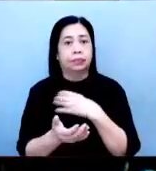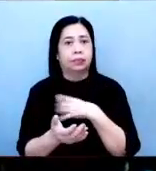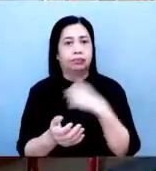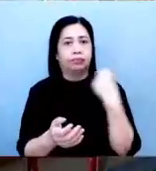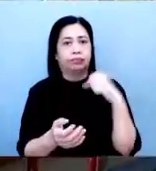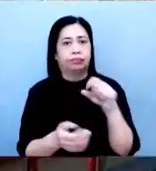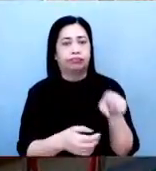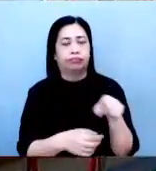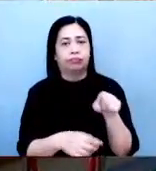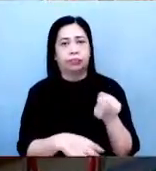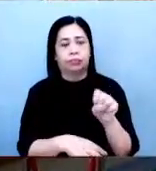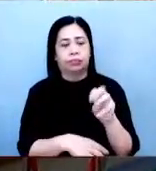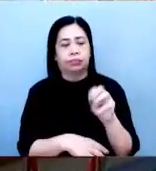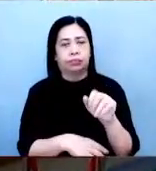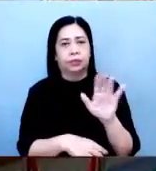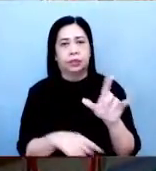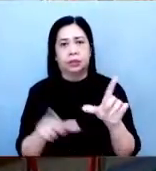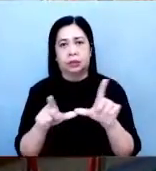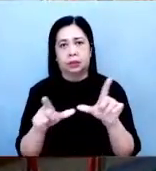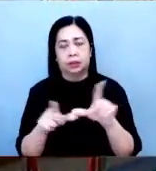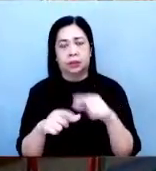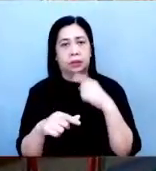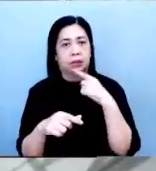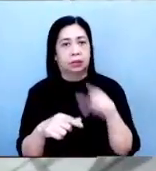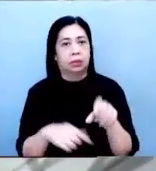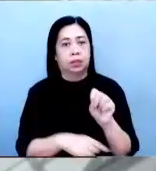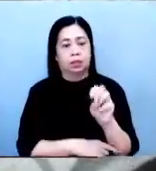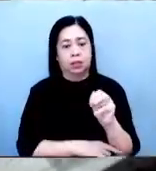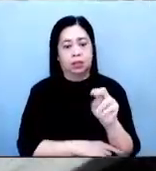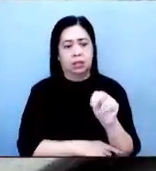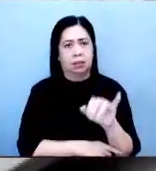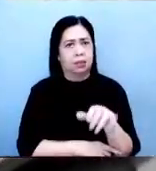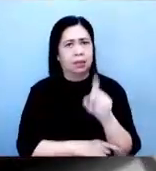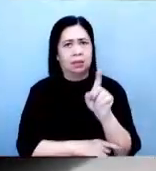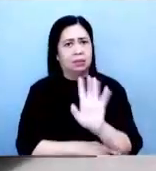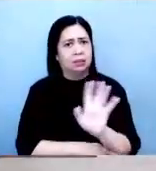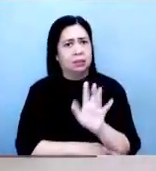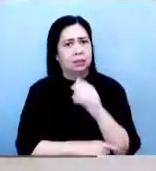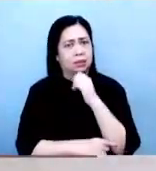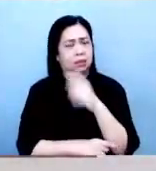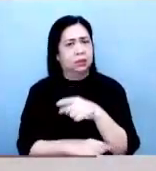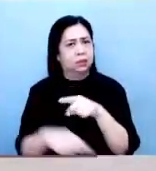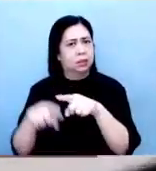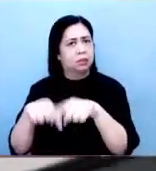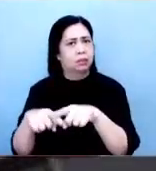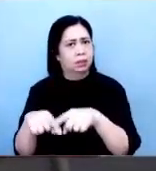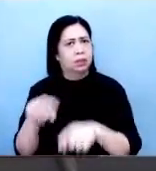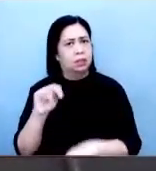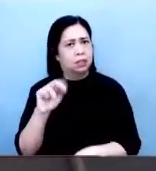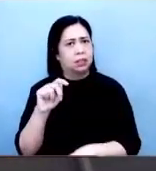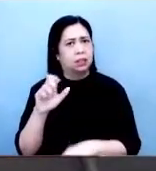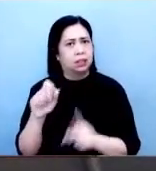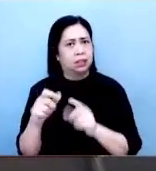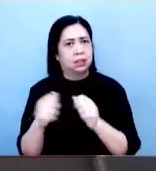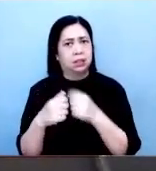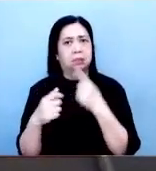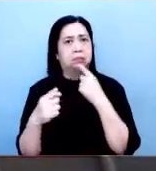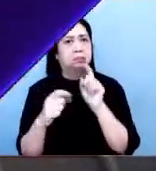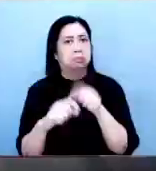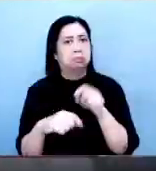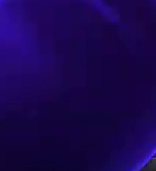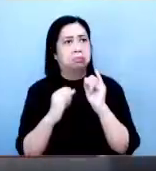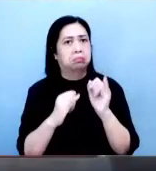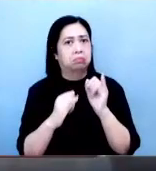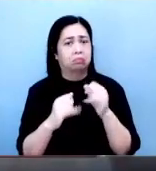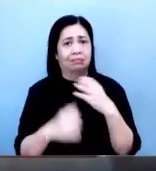ang kanilang prangkisa. Buwelta naman ang SMNI, hindi dapat dumepende lang NTC sa kumpas ng Kamara.